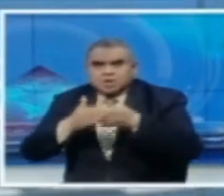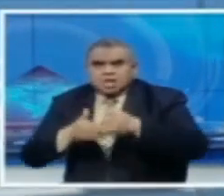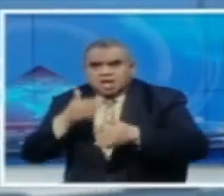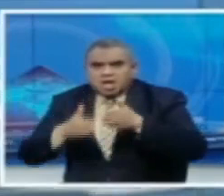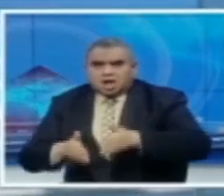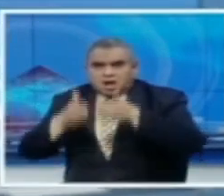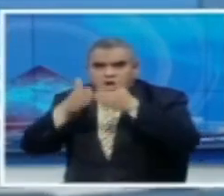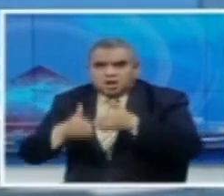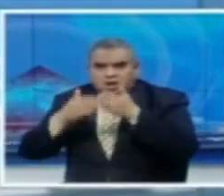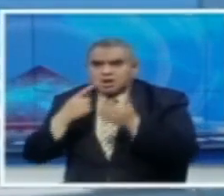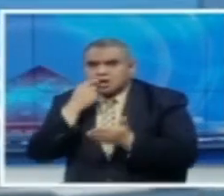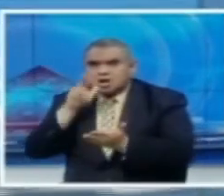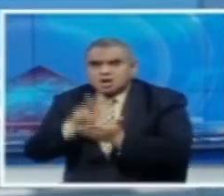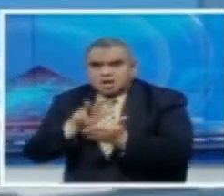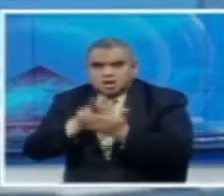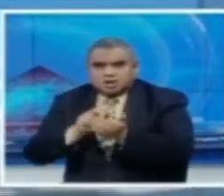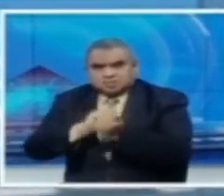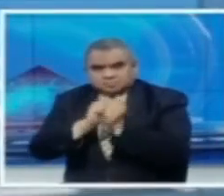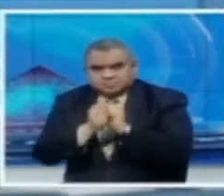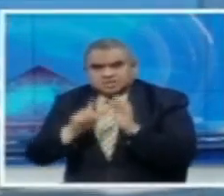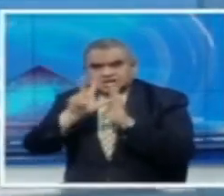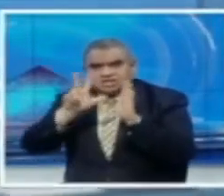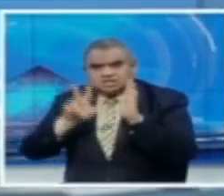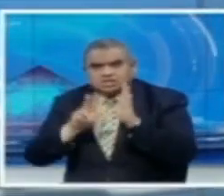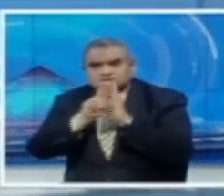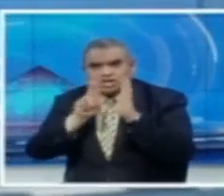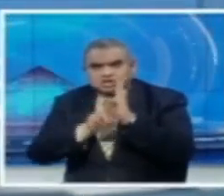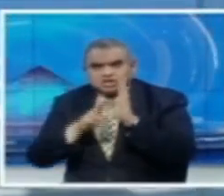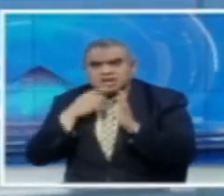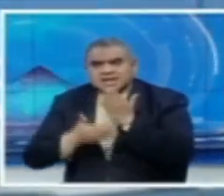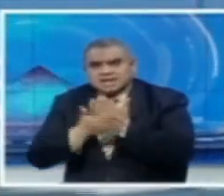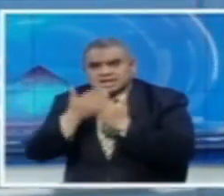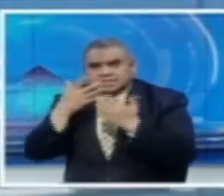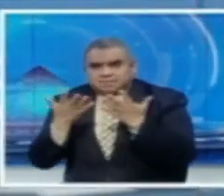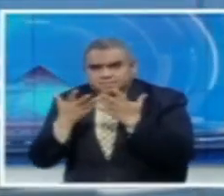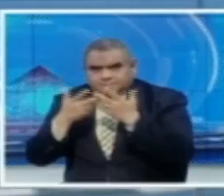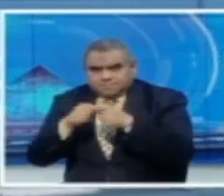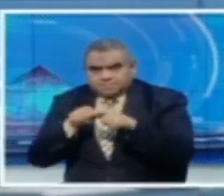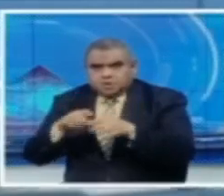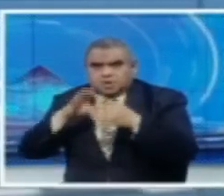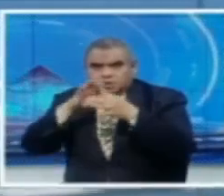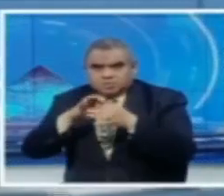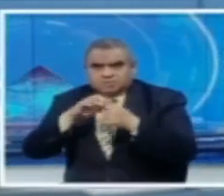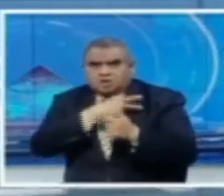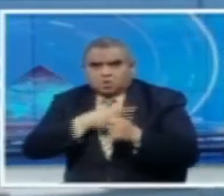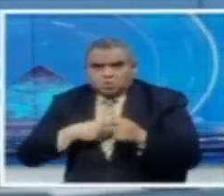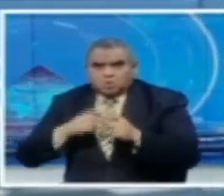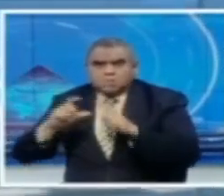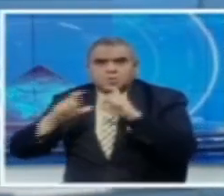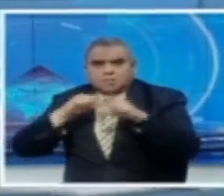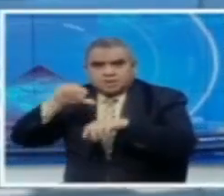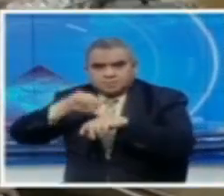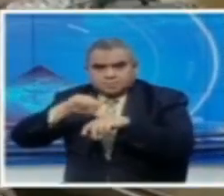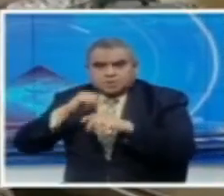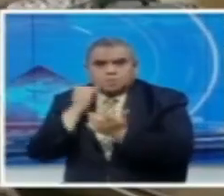عبر إقرار مزيد من التعديلات التشريعية والإجرائية بالتنسيق بين الحكومة والبنك المركزي